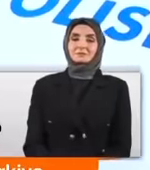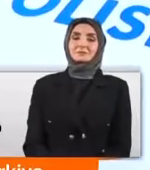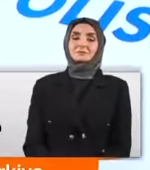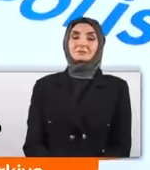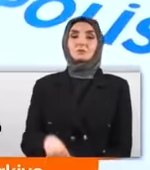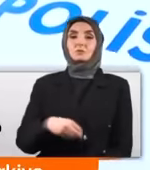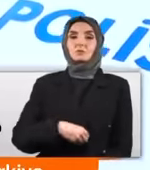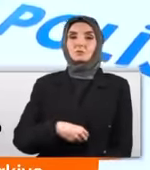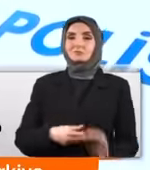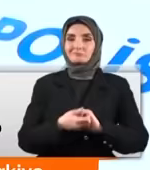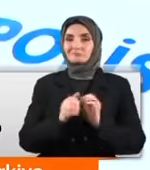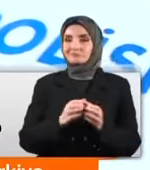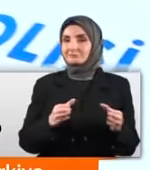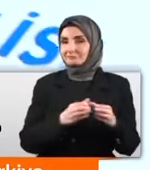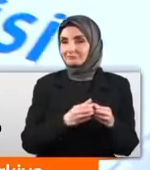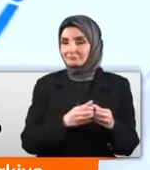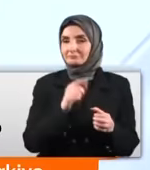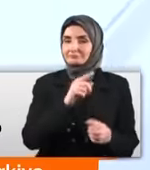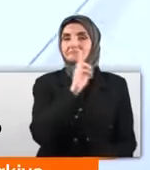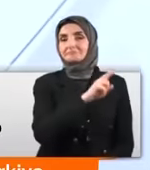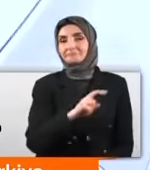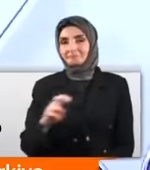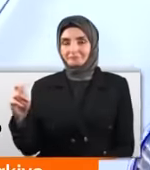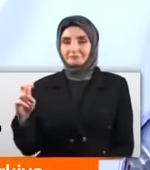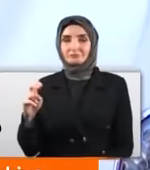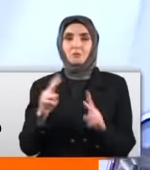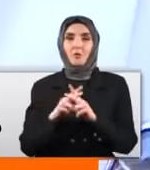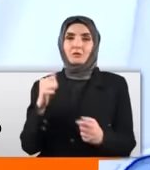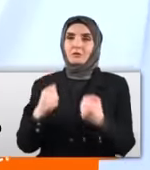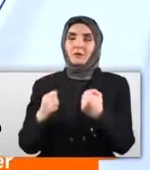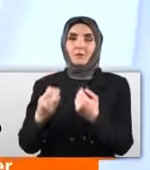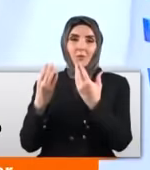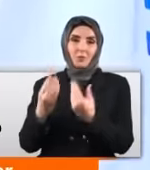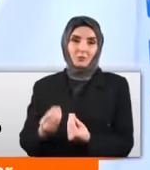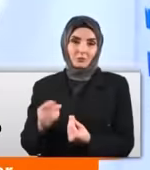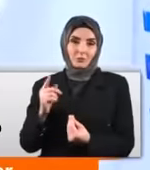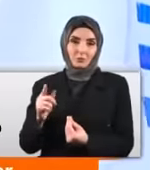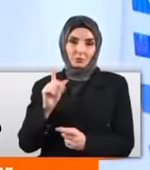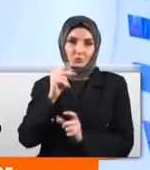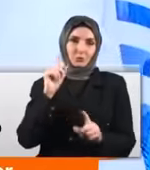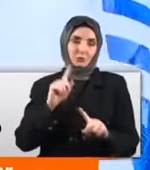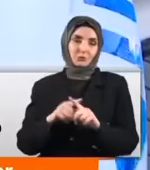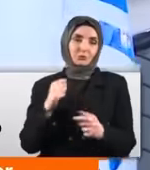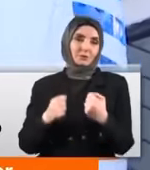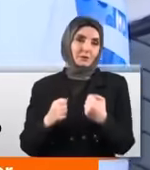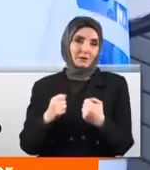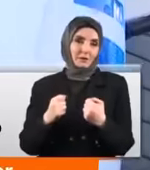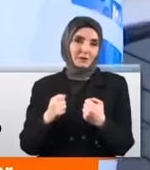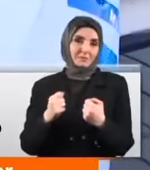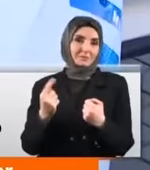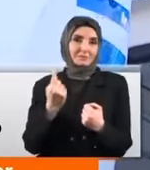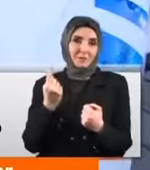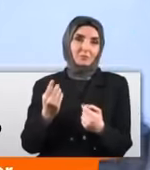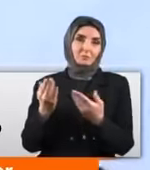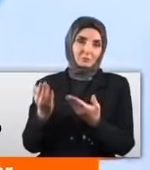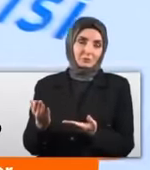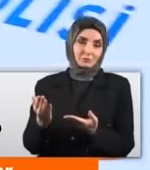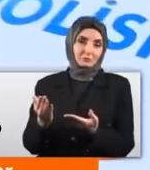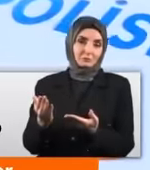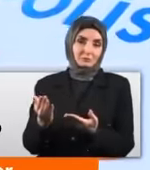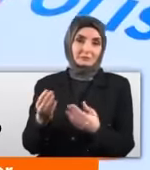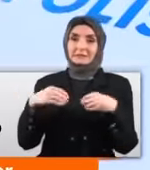suç örgütlerinden alınan ve polis aracı yapılan o lüks otomobiller, onlardan biri işte bu. Piyasa değeri